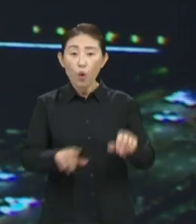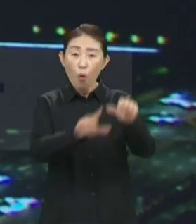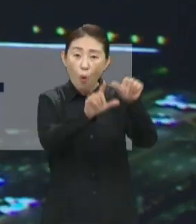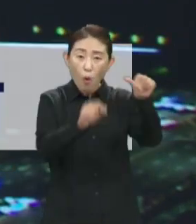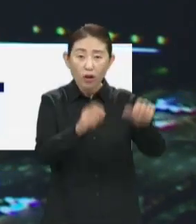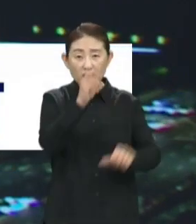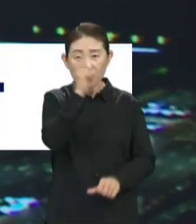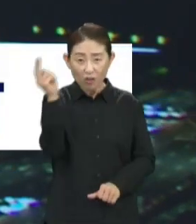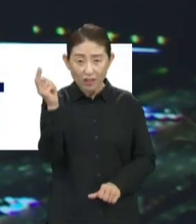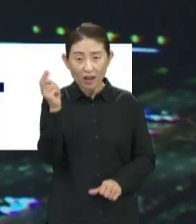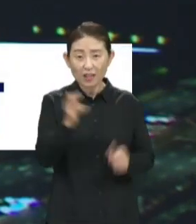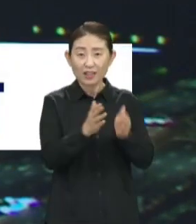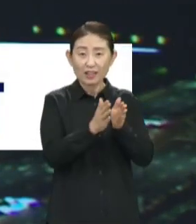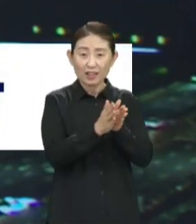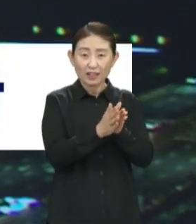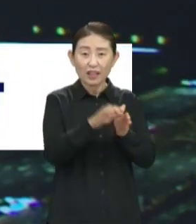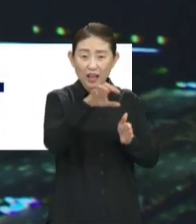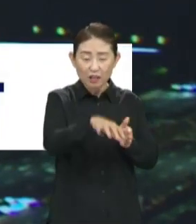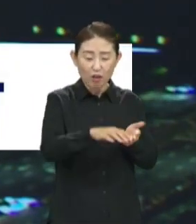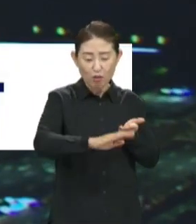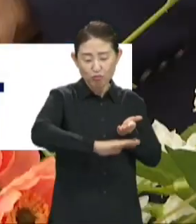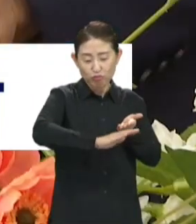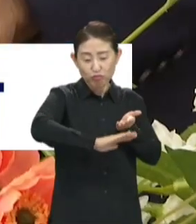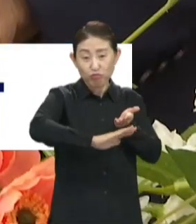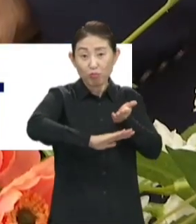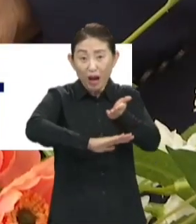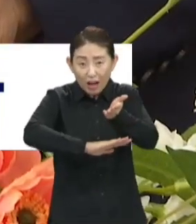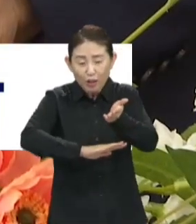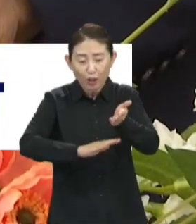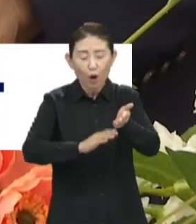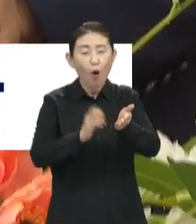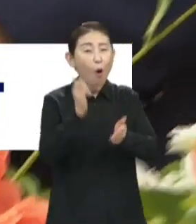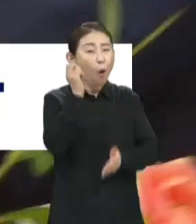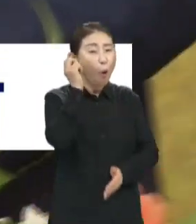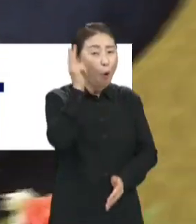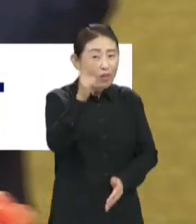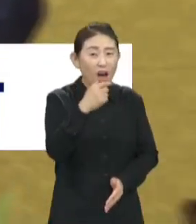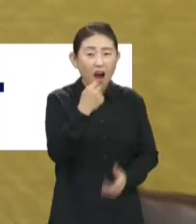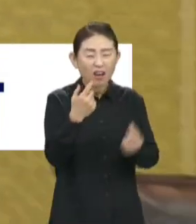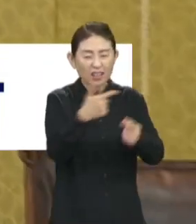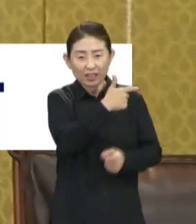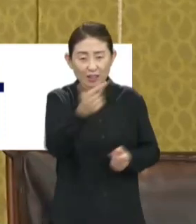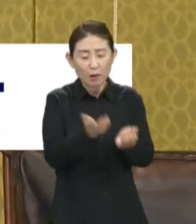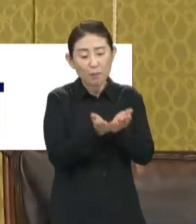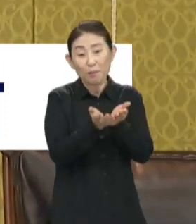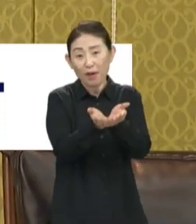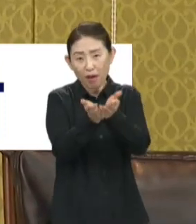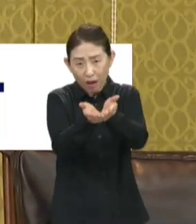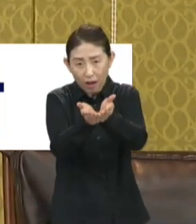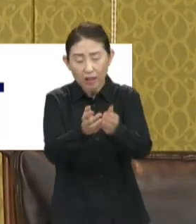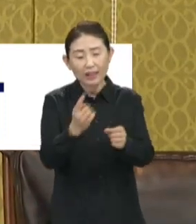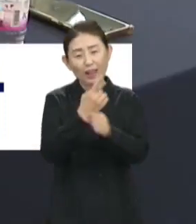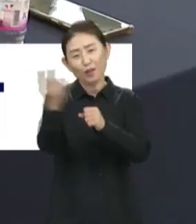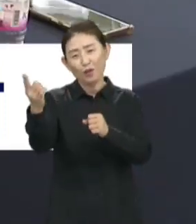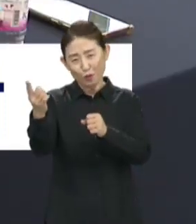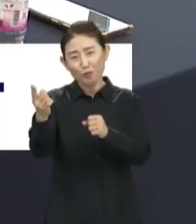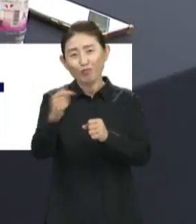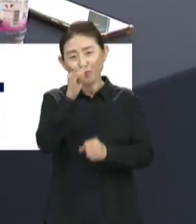지난 5월 서산을 출항했던 바다위에 움직이는 특급 호텔 국제 크루즈선이 내년에도 운행됩니다